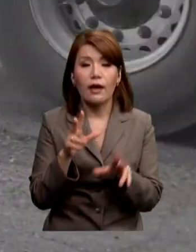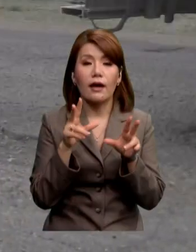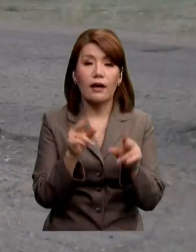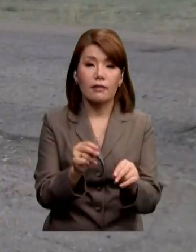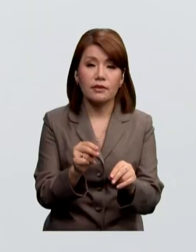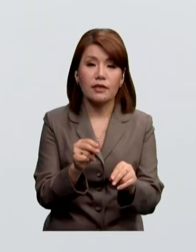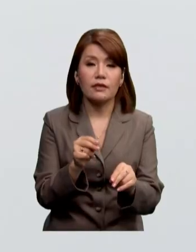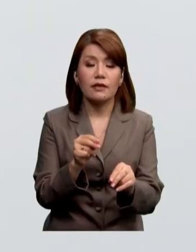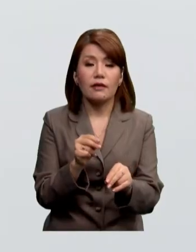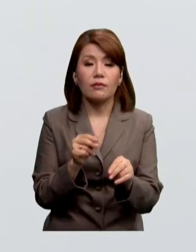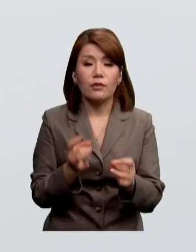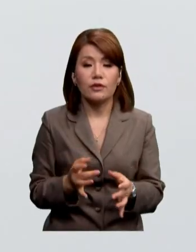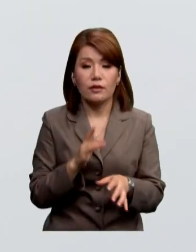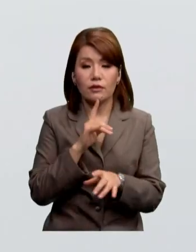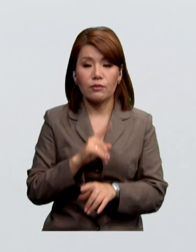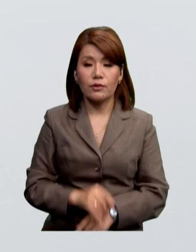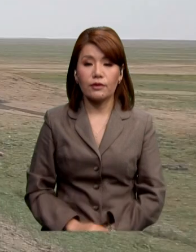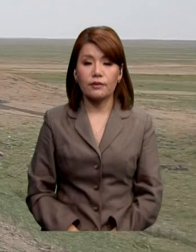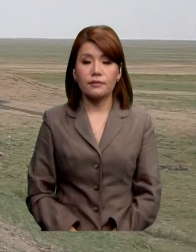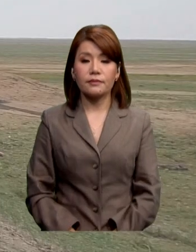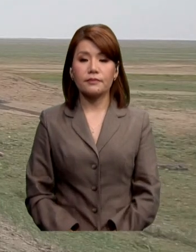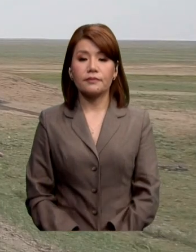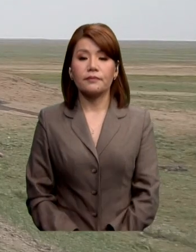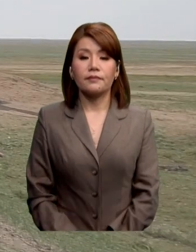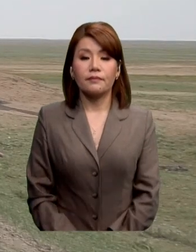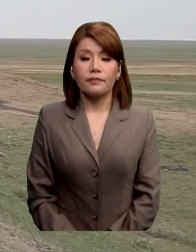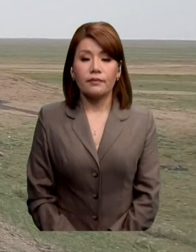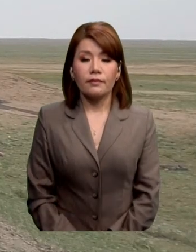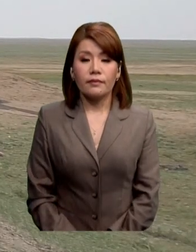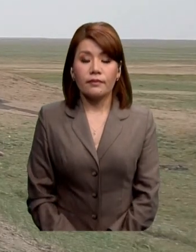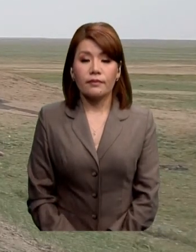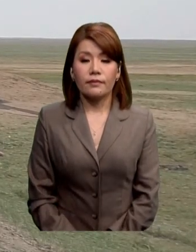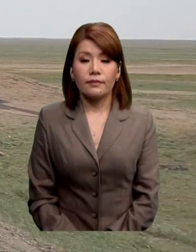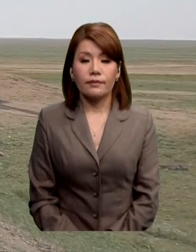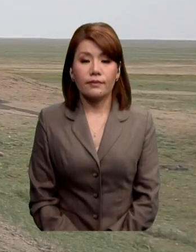қалмаса болғаны. Есенбек Санатұлы, Қайрат Алпысбаев, Атамекен Бизнес, Павлодар облысынан.